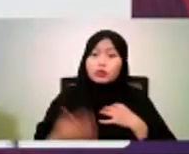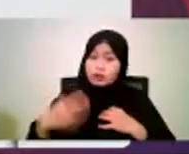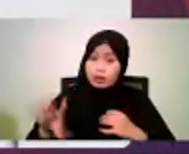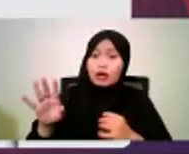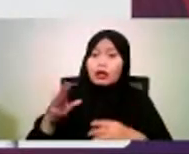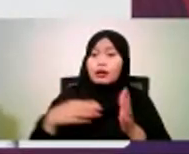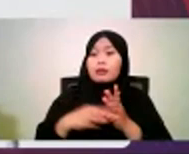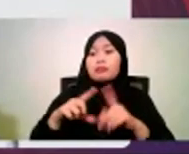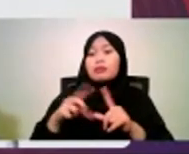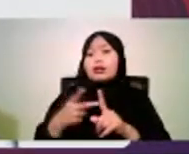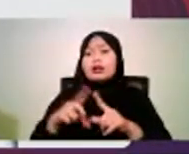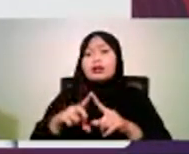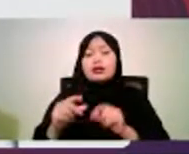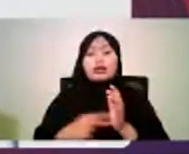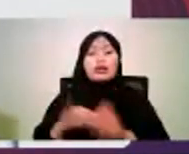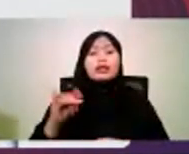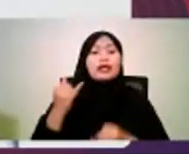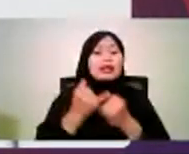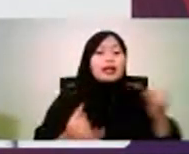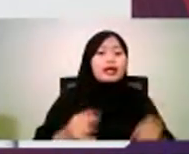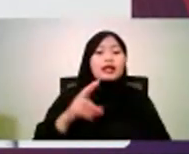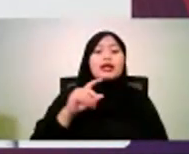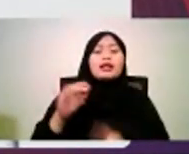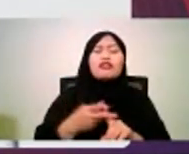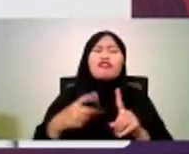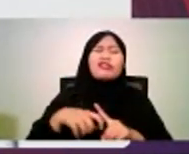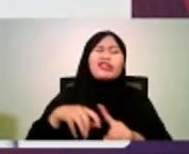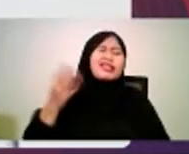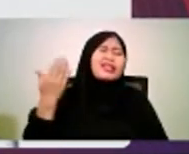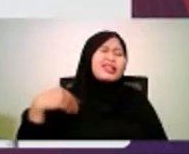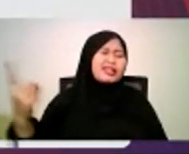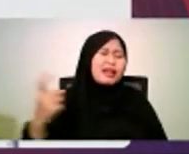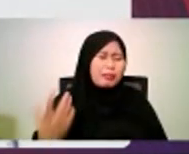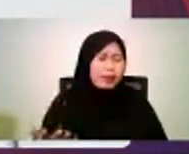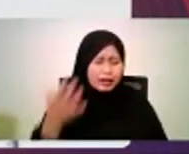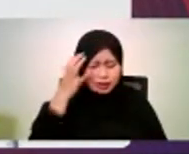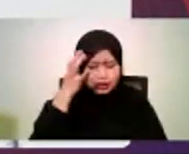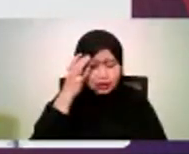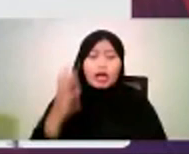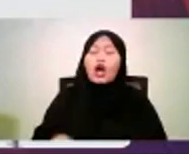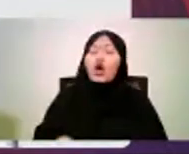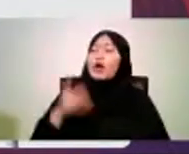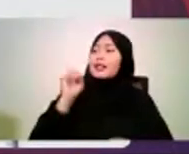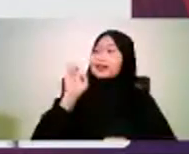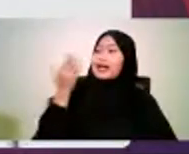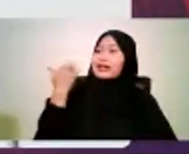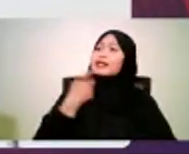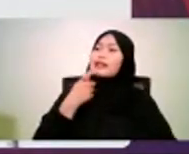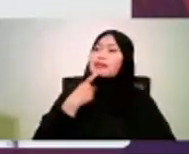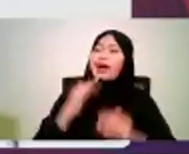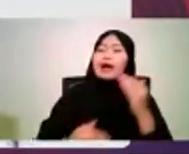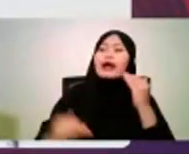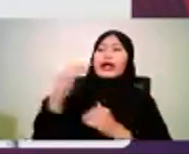terakhir itu Muhammad terlihat kita di Apa pertanyaan nya hoodie aku enggak enggak jauh Mbak terkait dengan kenaikan